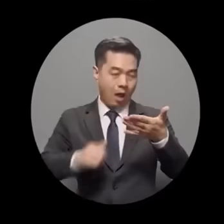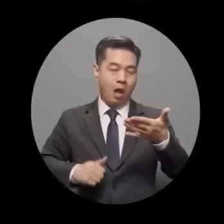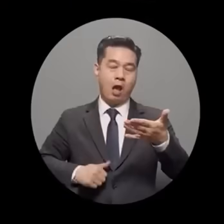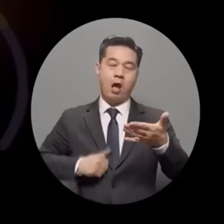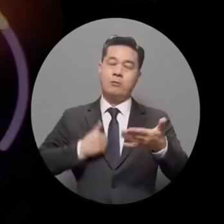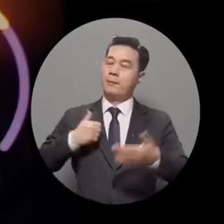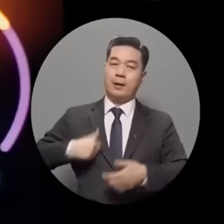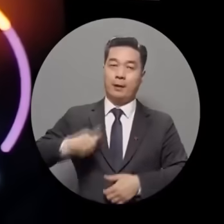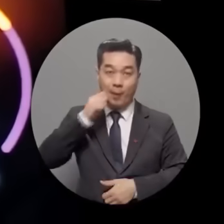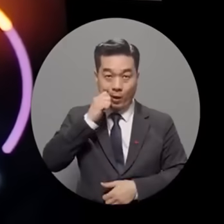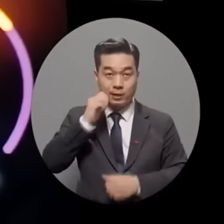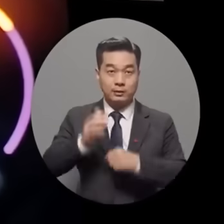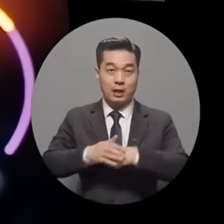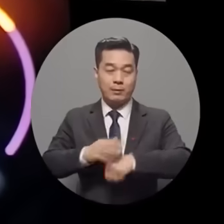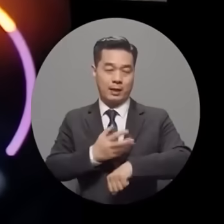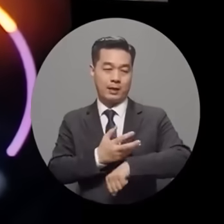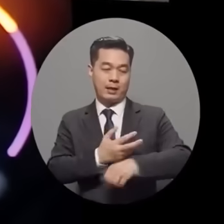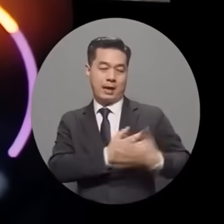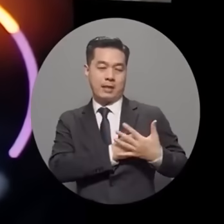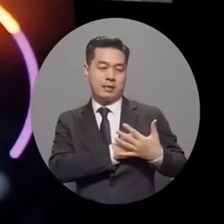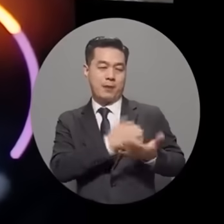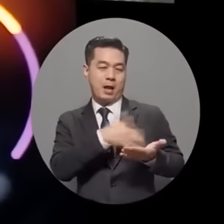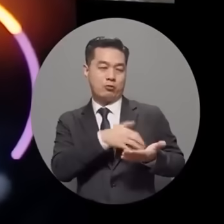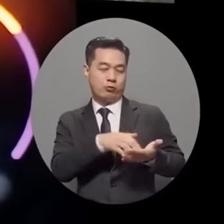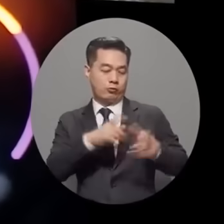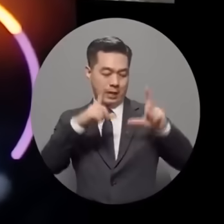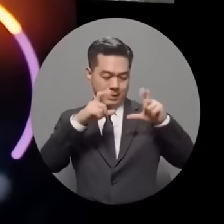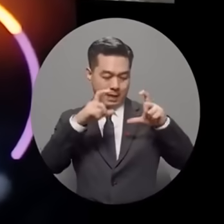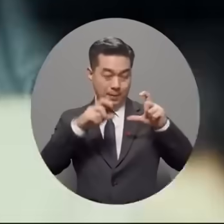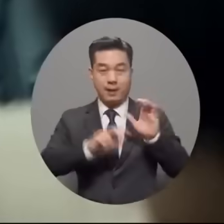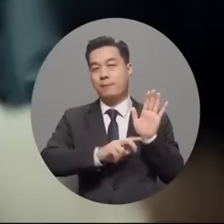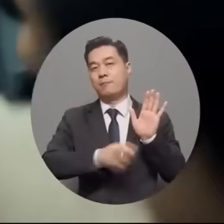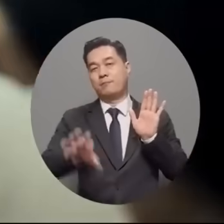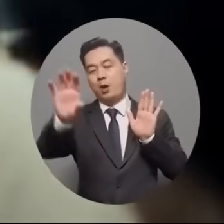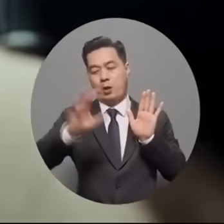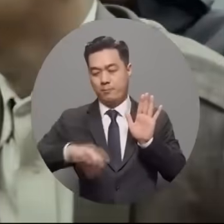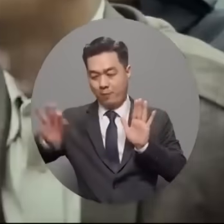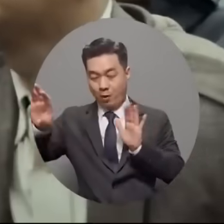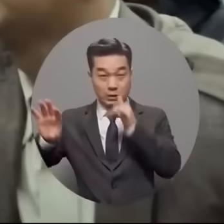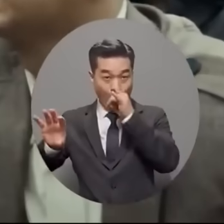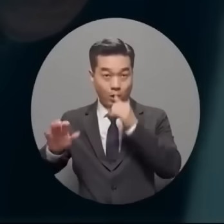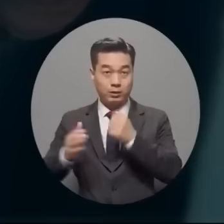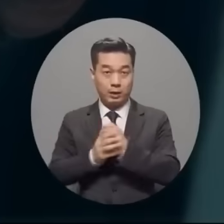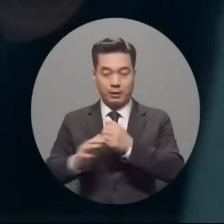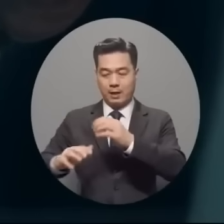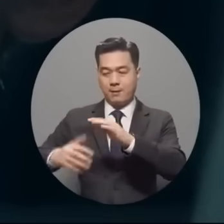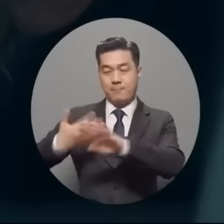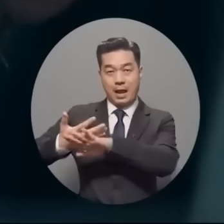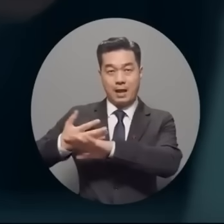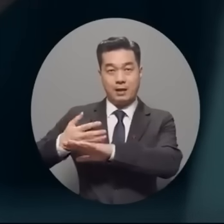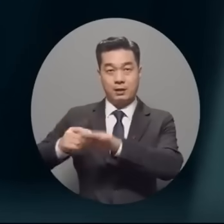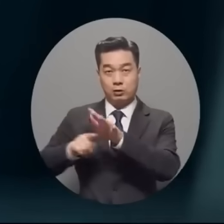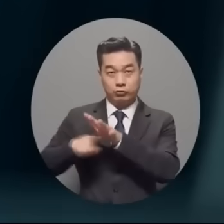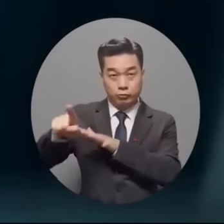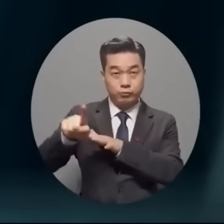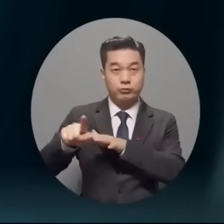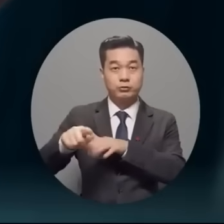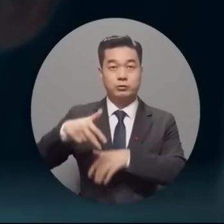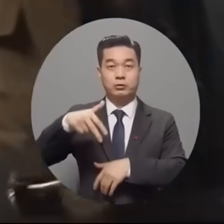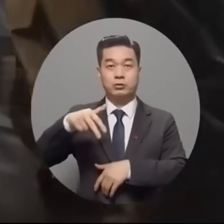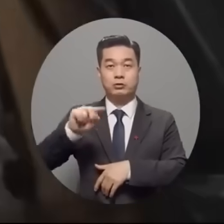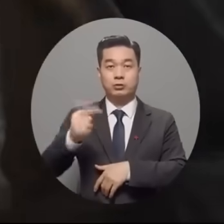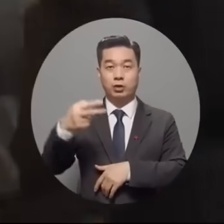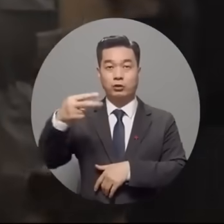이어지며 이른바 심박수 챌린지가 유행하기도 했습니다. 반란을 주도한 전두환에 비유된 전두광.